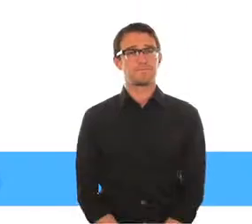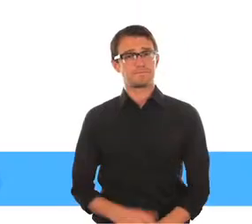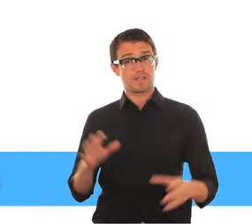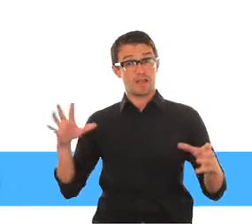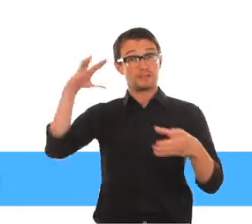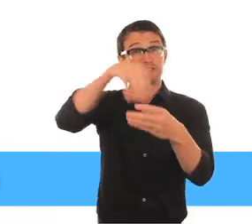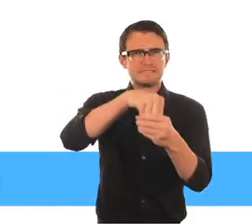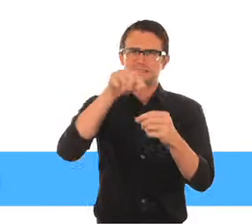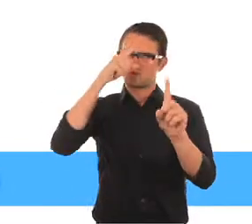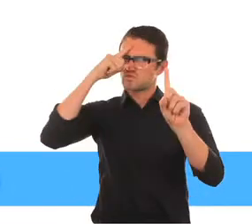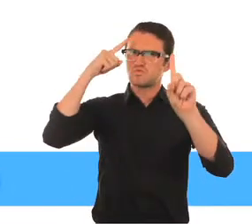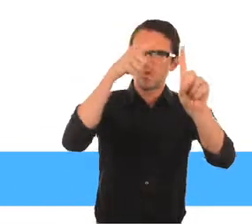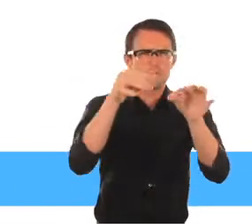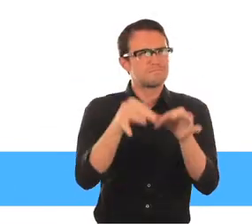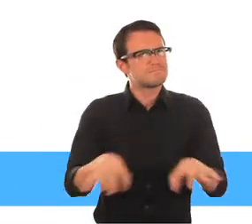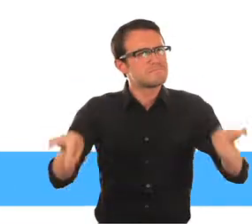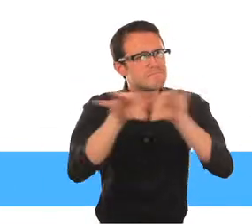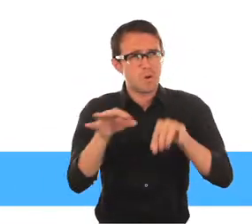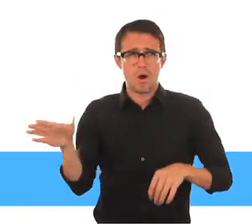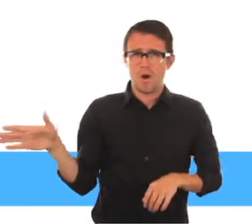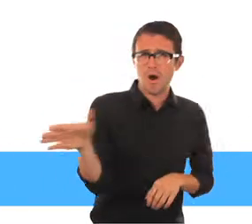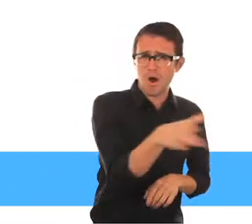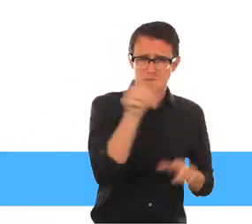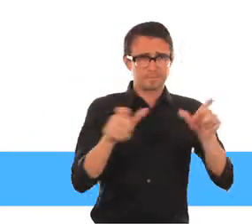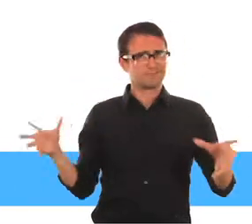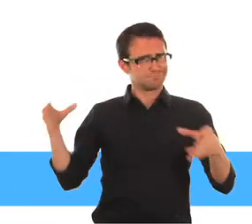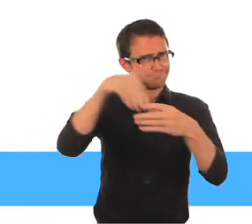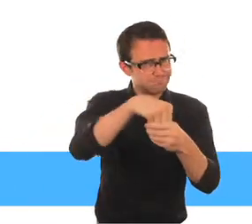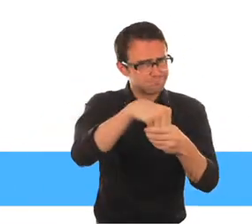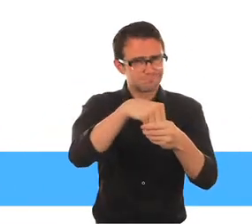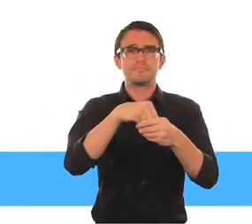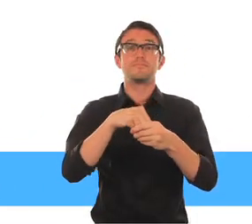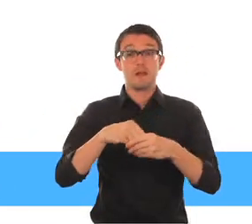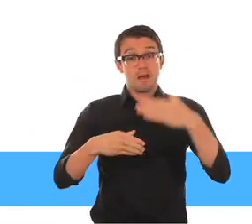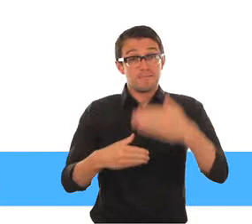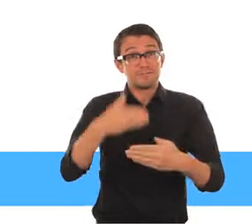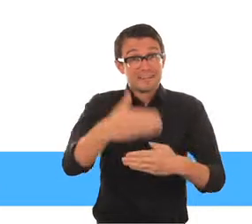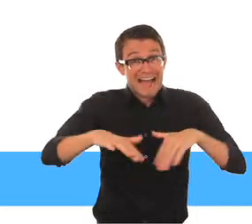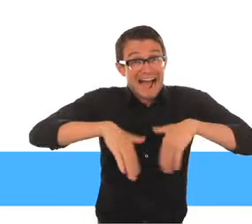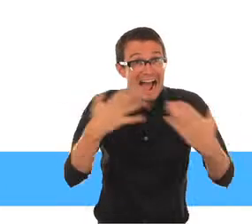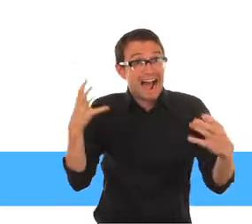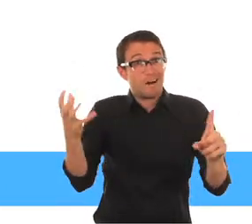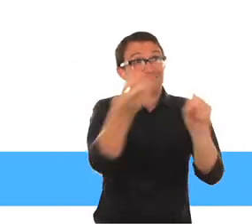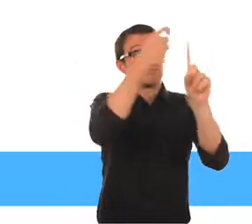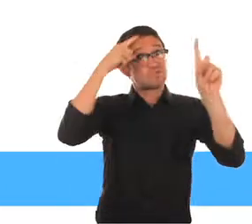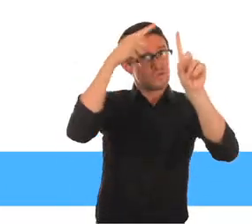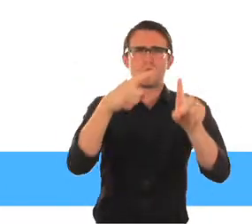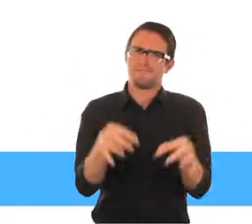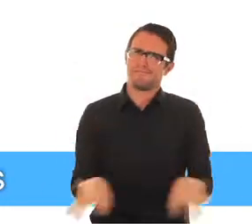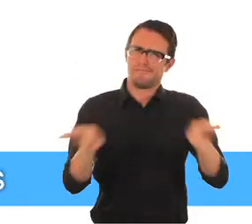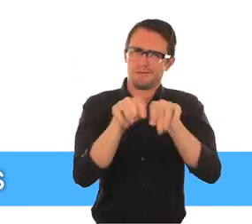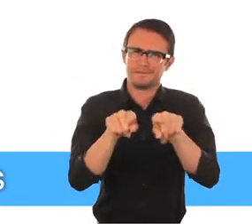Obtenir leur participation est le but de ces programmes, mais le processus est tout aussi important. Les programmes de l'UNICEF ne seront réellement inclusifs que s'ils